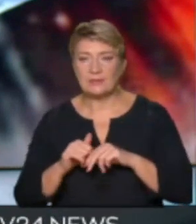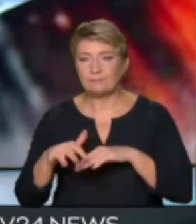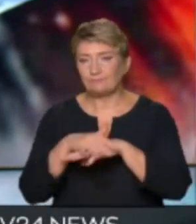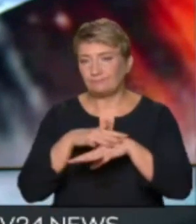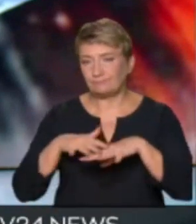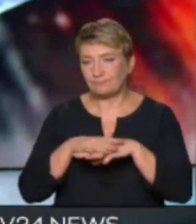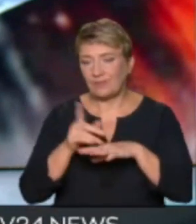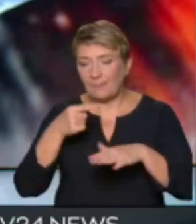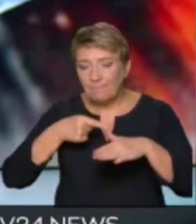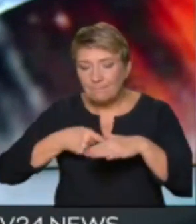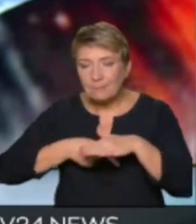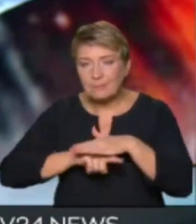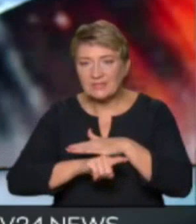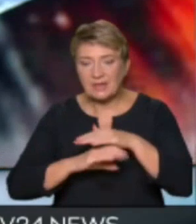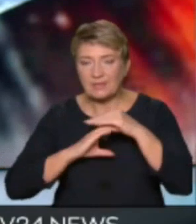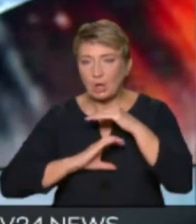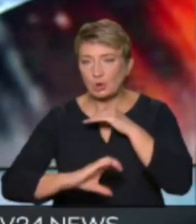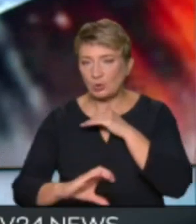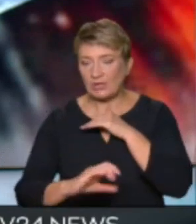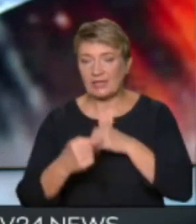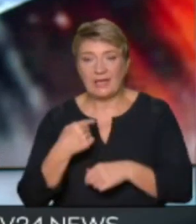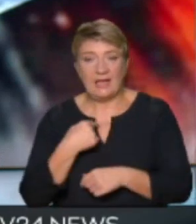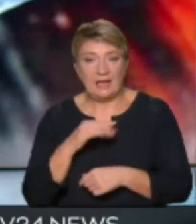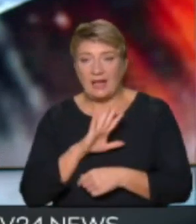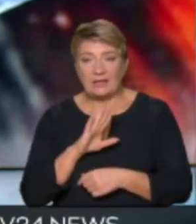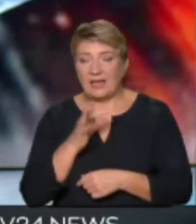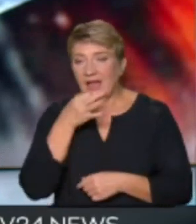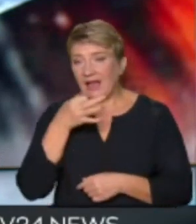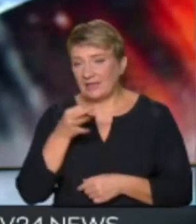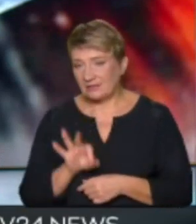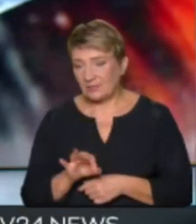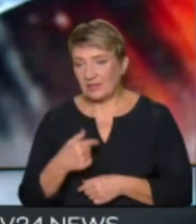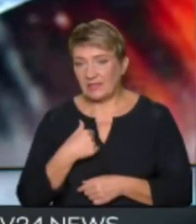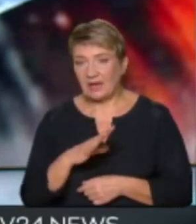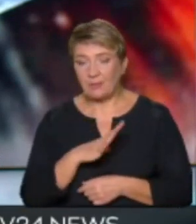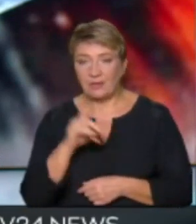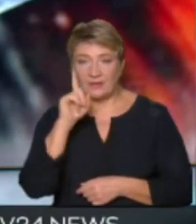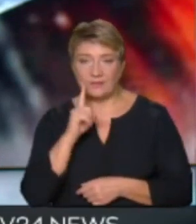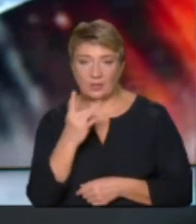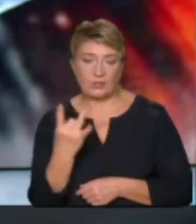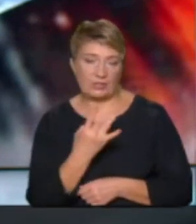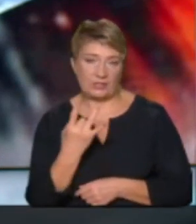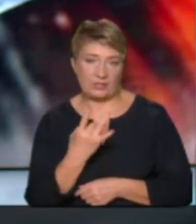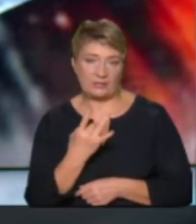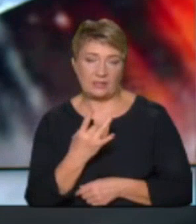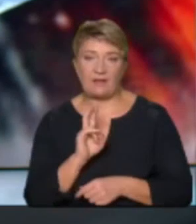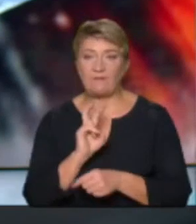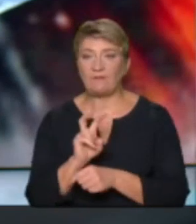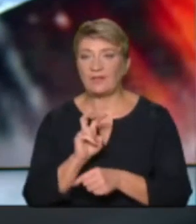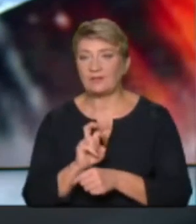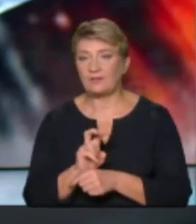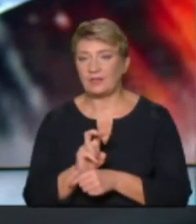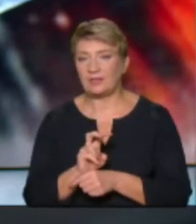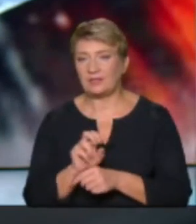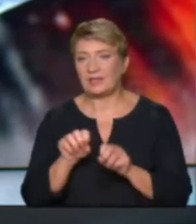підземних тунелей. Я, звичайно, не експерт у військовій справі. Я був у Ізраїлі тільки одного разу, і то було це відвідування